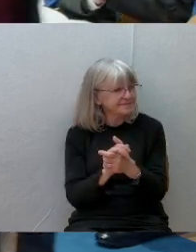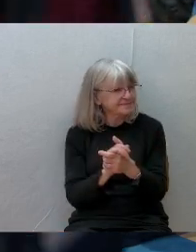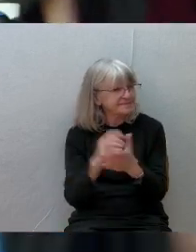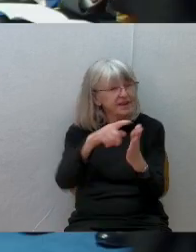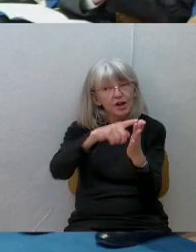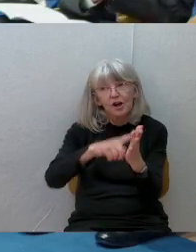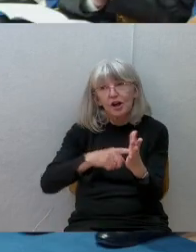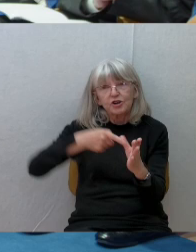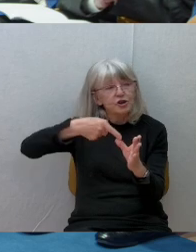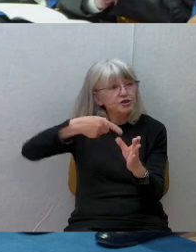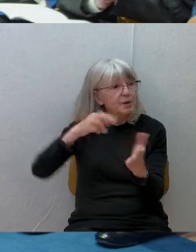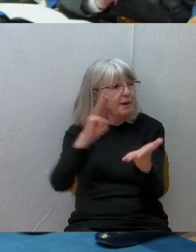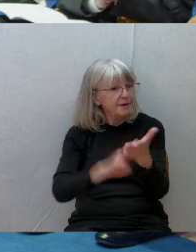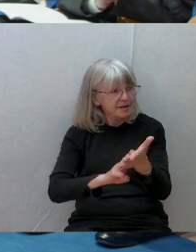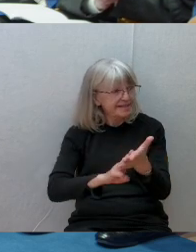Joshua Martin.